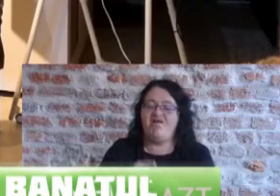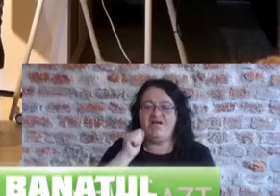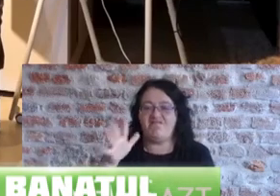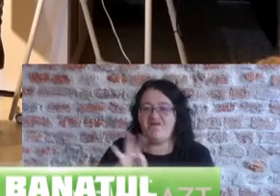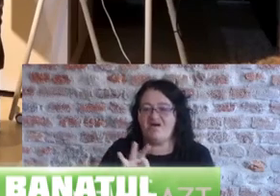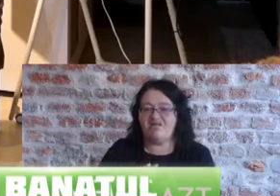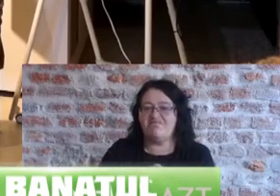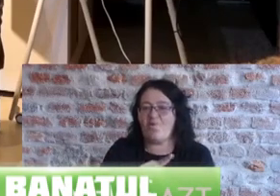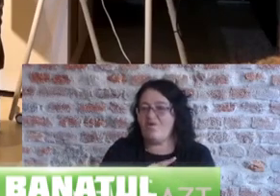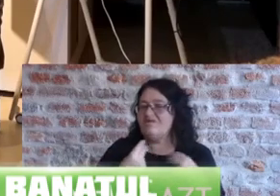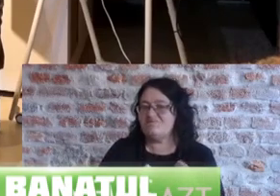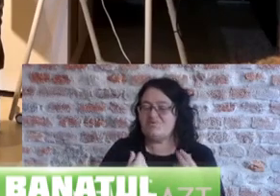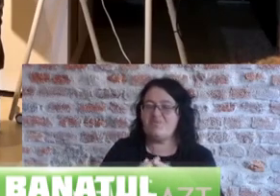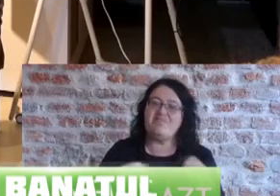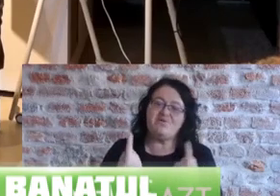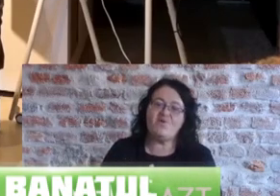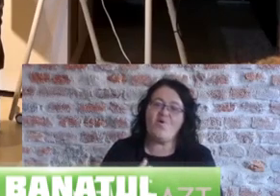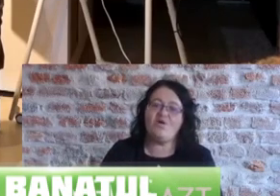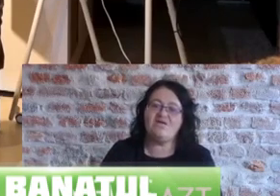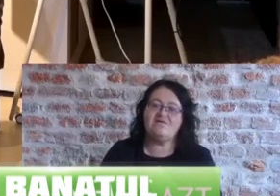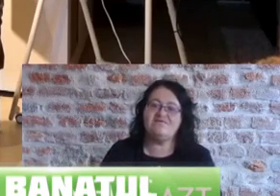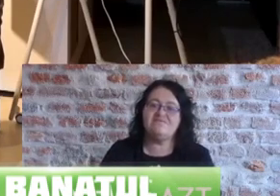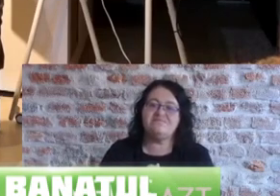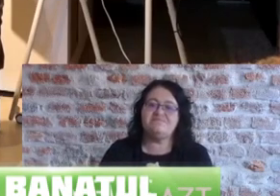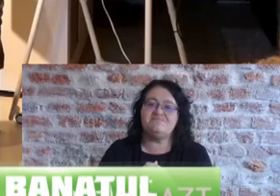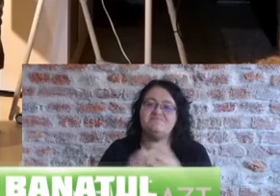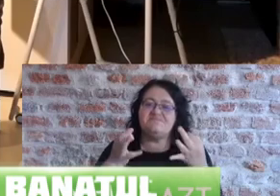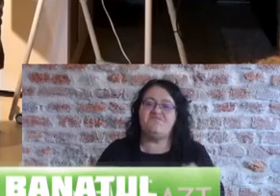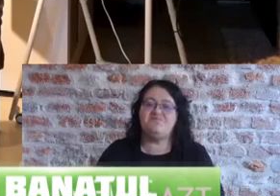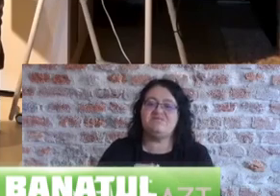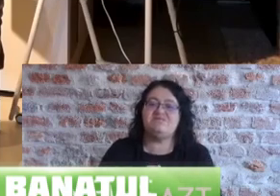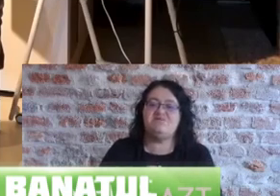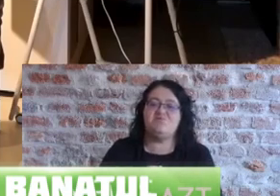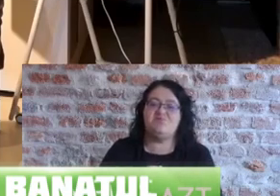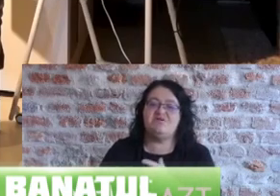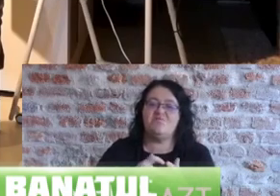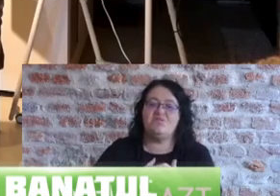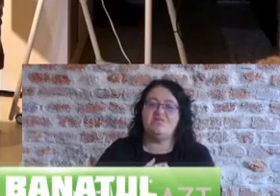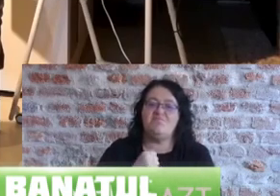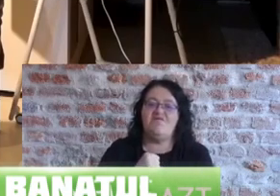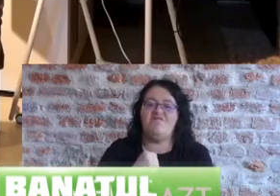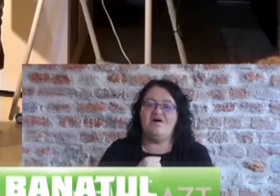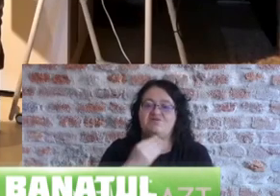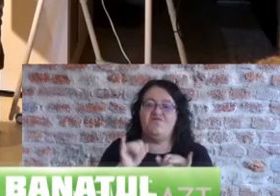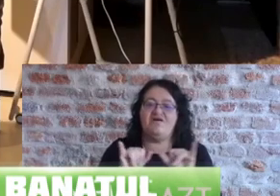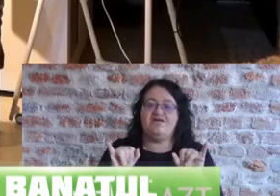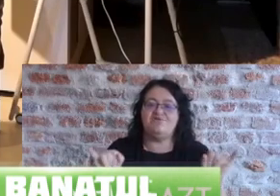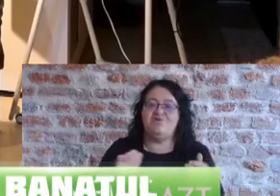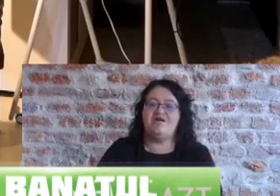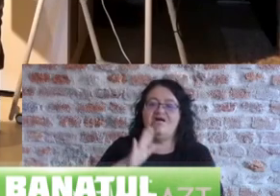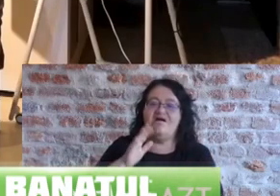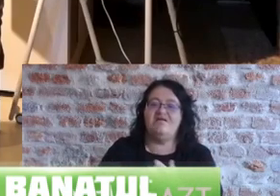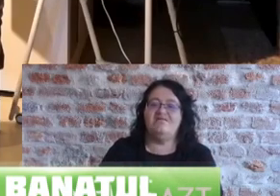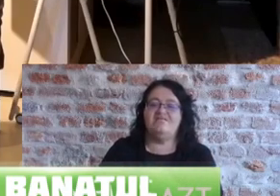fiecare dată, o ocazie bună pentru noi de a ne asigura că putem contribui la creșterea